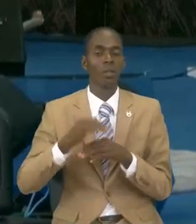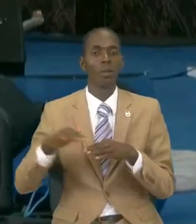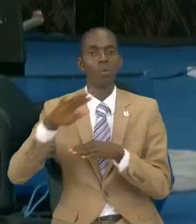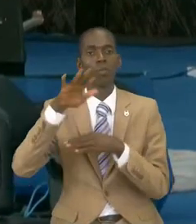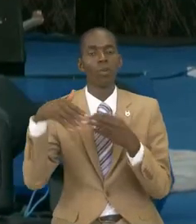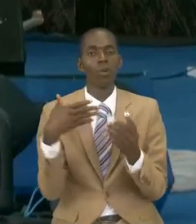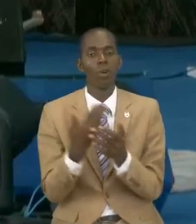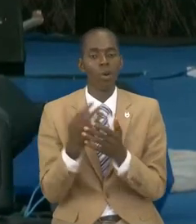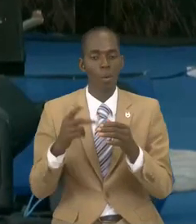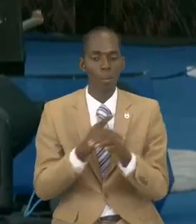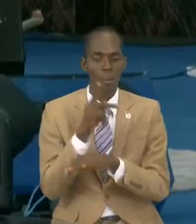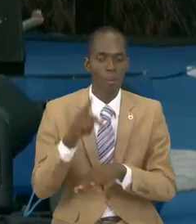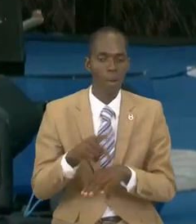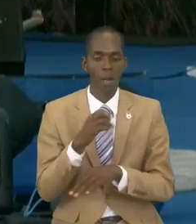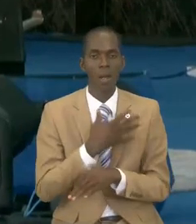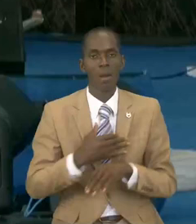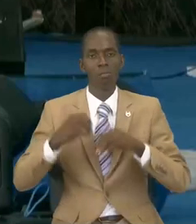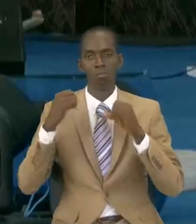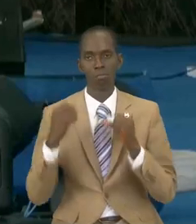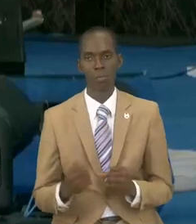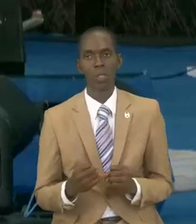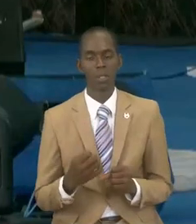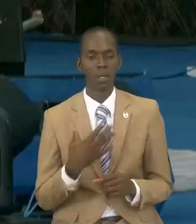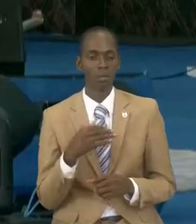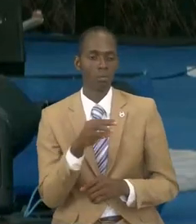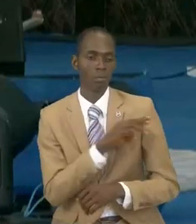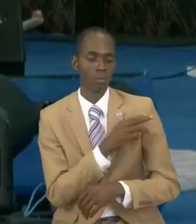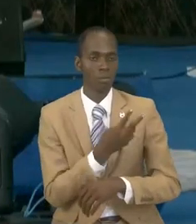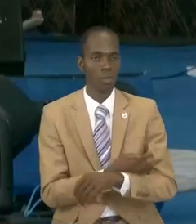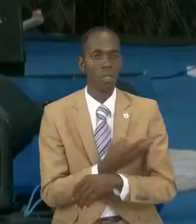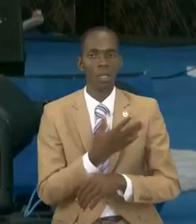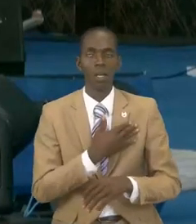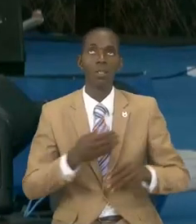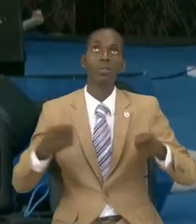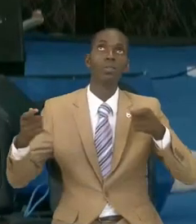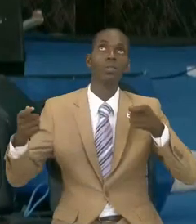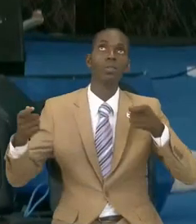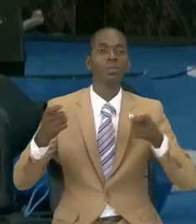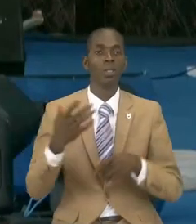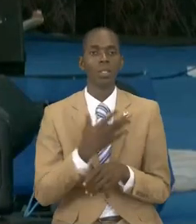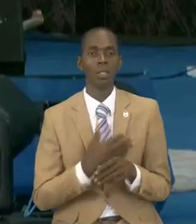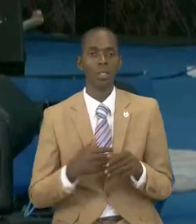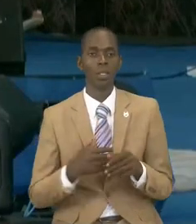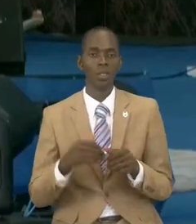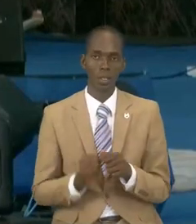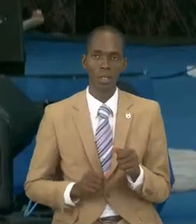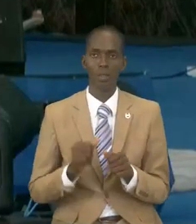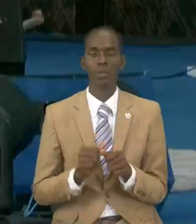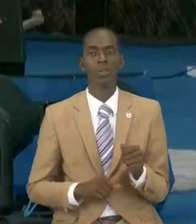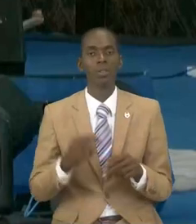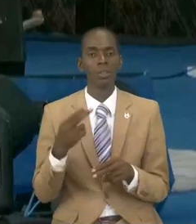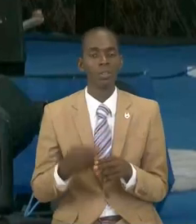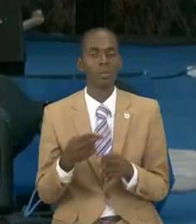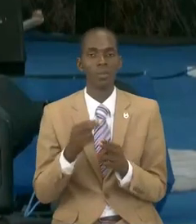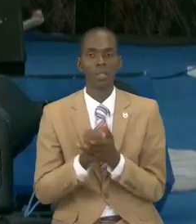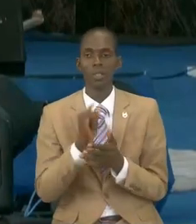toute domination, de toute autorité, de toute puissance, de toute dignité et de tout nom